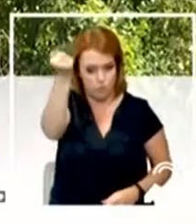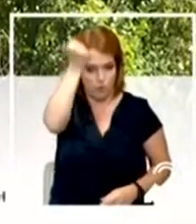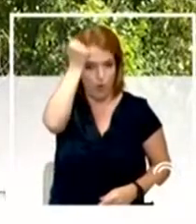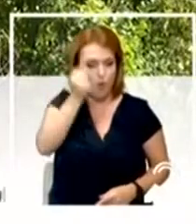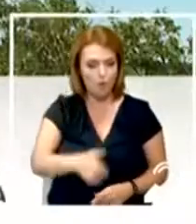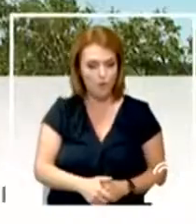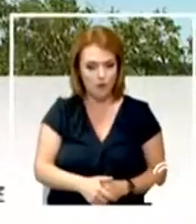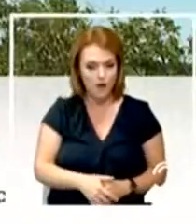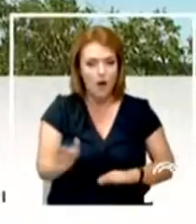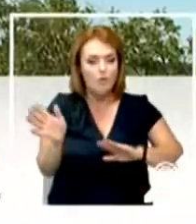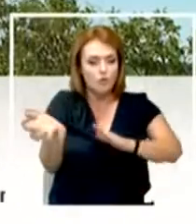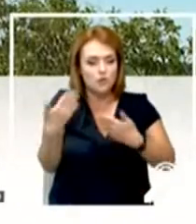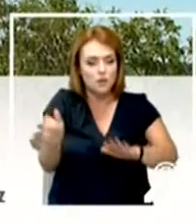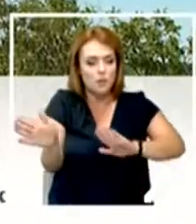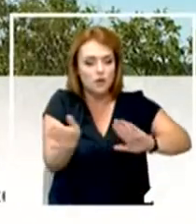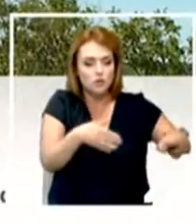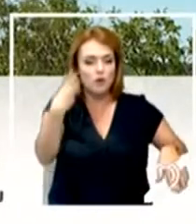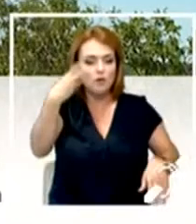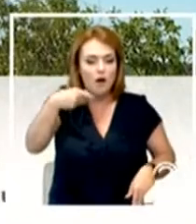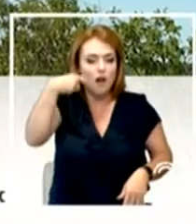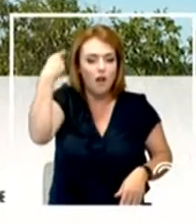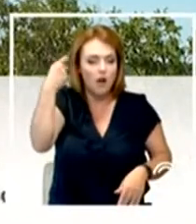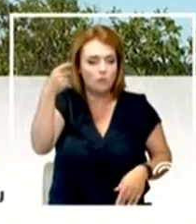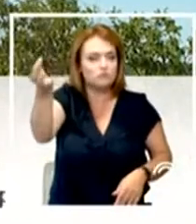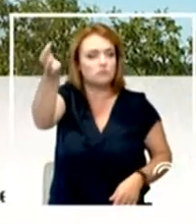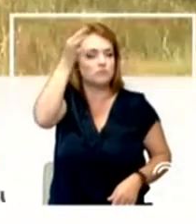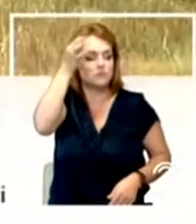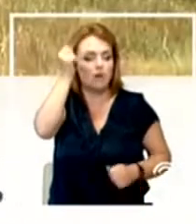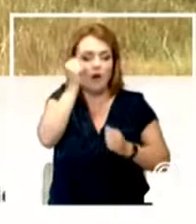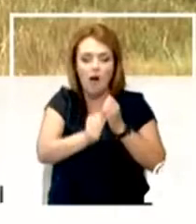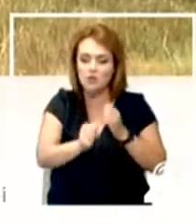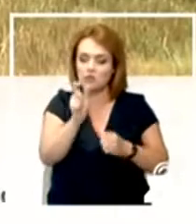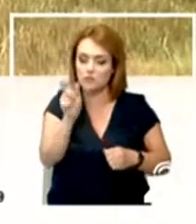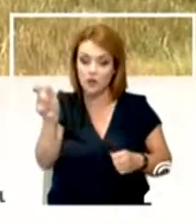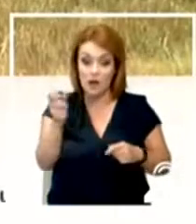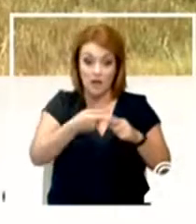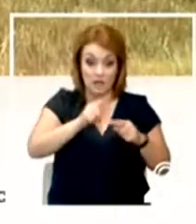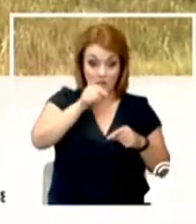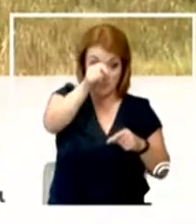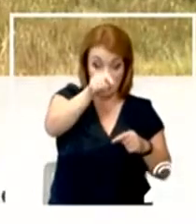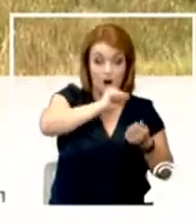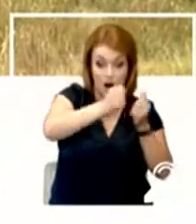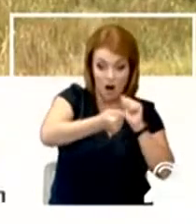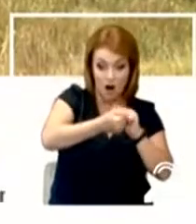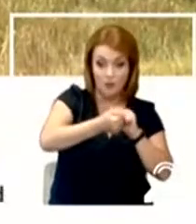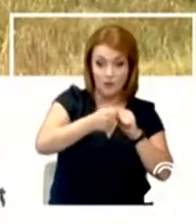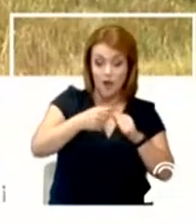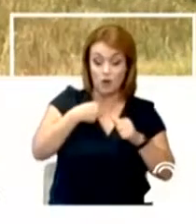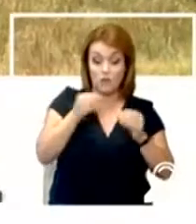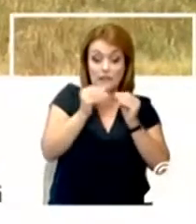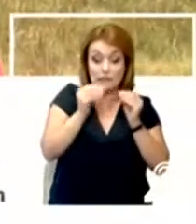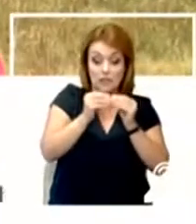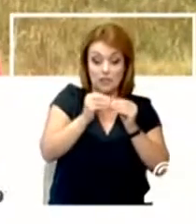trecut. La distanță de 30 de ani și amintește fiecare detaliu. De la stânca asta până la Nistru, noi 10 băieți